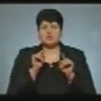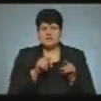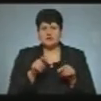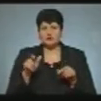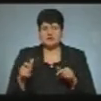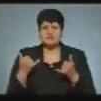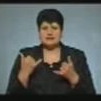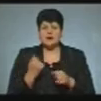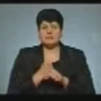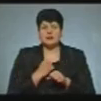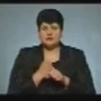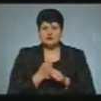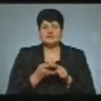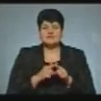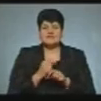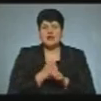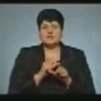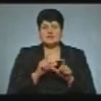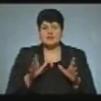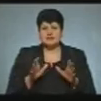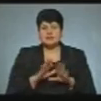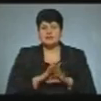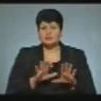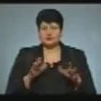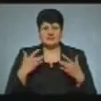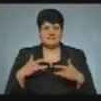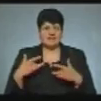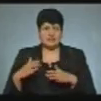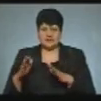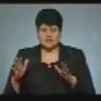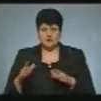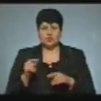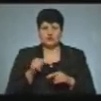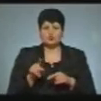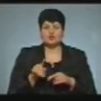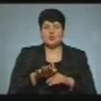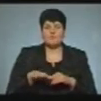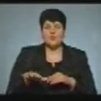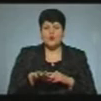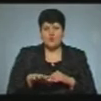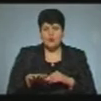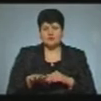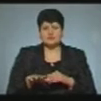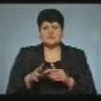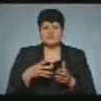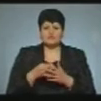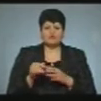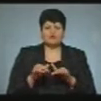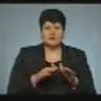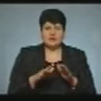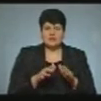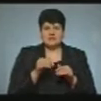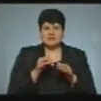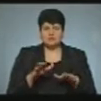зараз працюють в цій аптеці, вони будуть звільнені, тому що площ і, скажімо, вони свою діяльність не